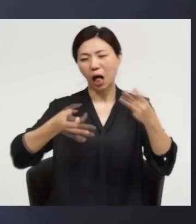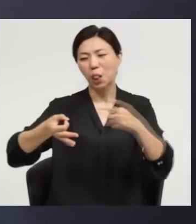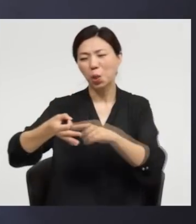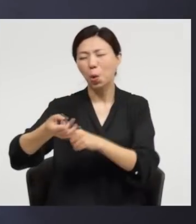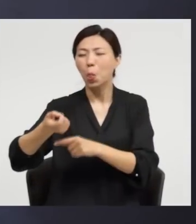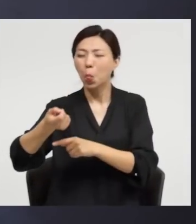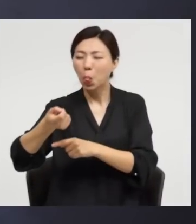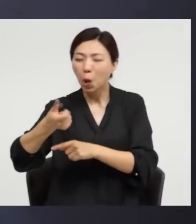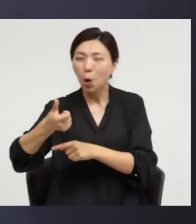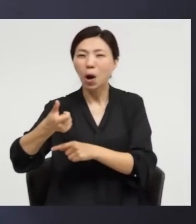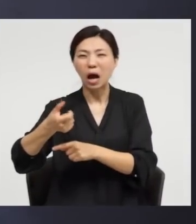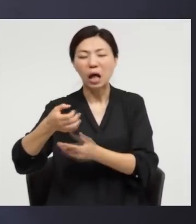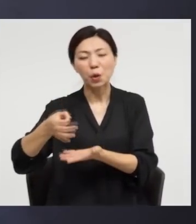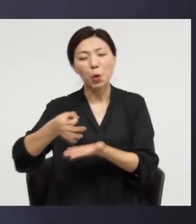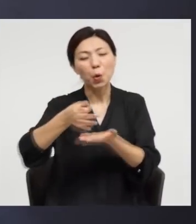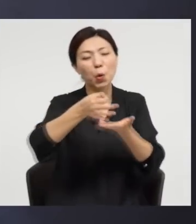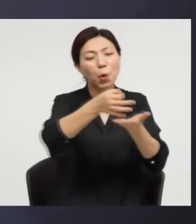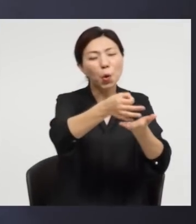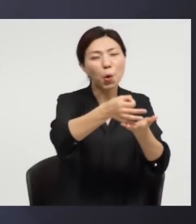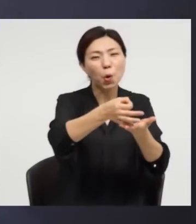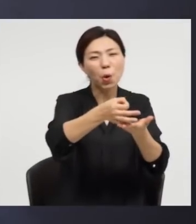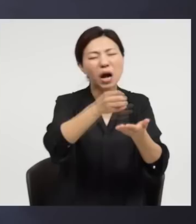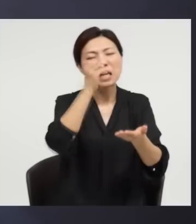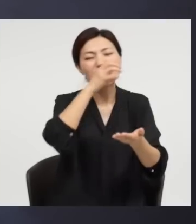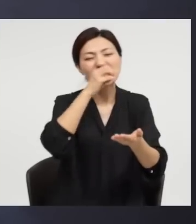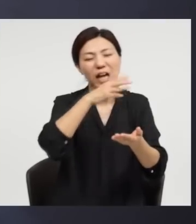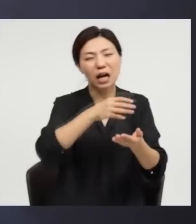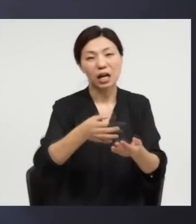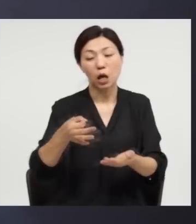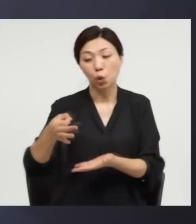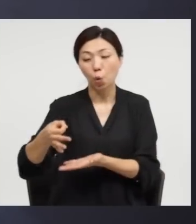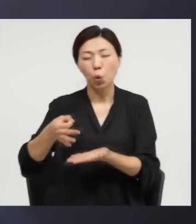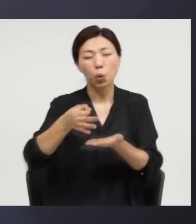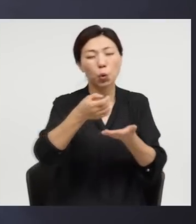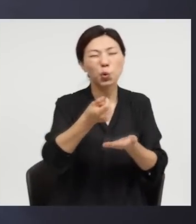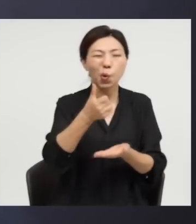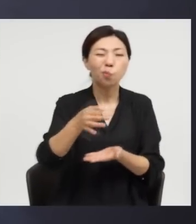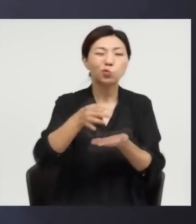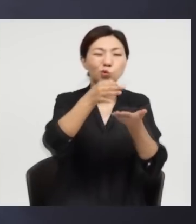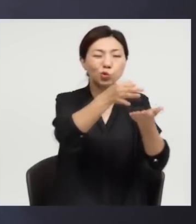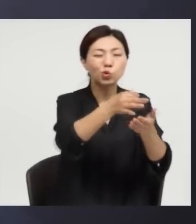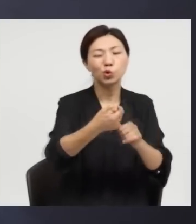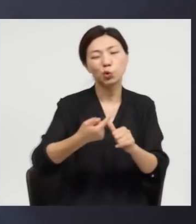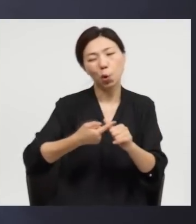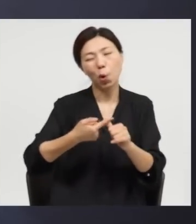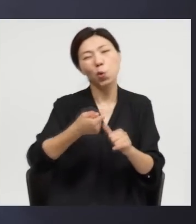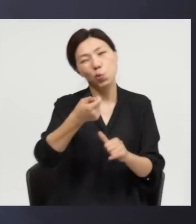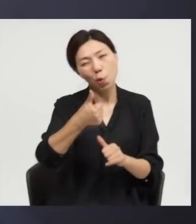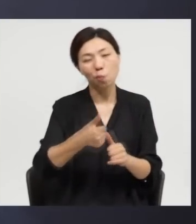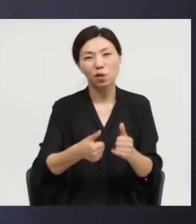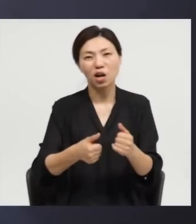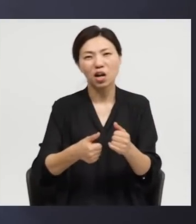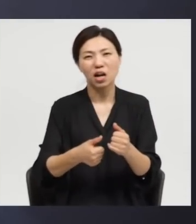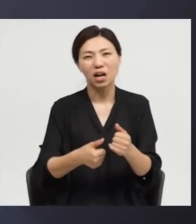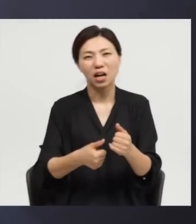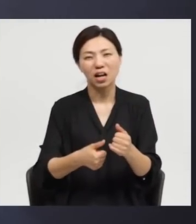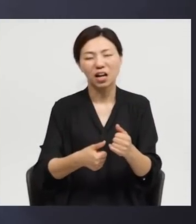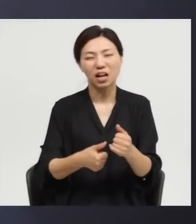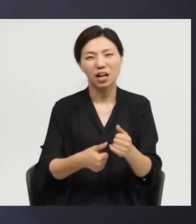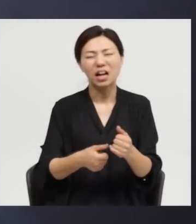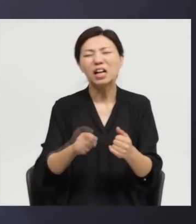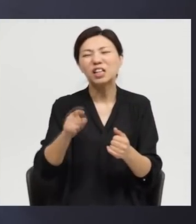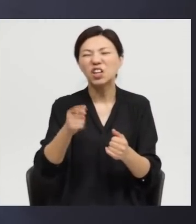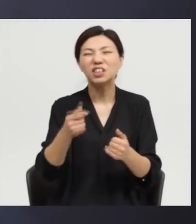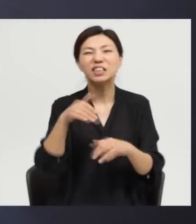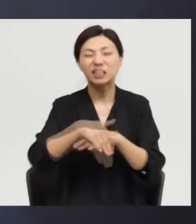그냥 돈을 조금 주고 그냥 때우든지 돈도 조금 주고 욕도 좀 얻어먹고 이렇게 가.